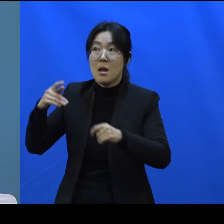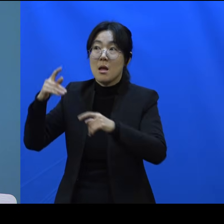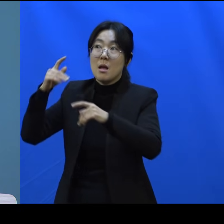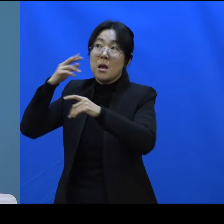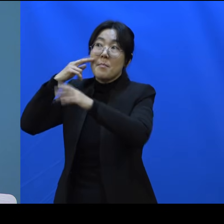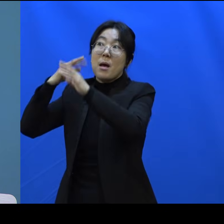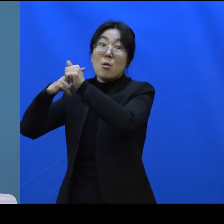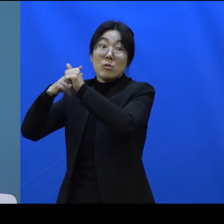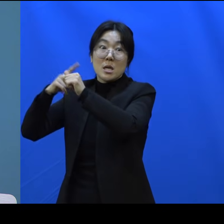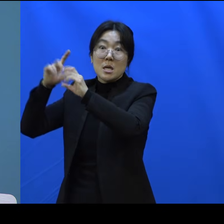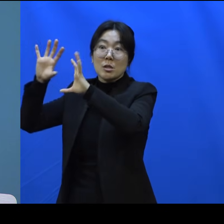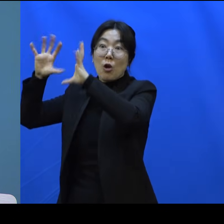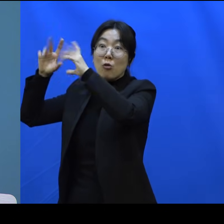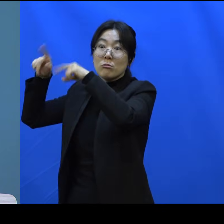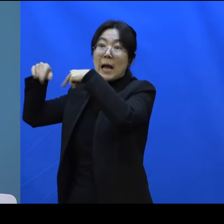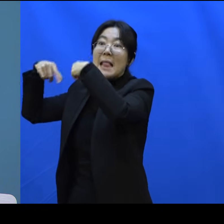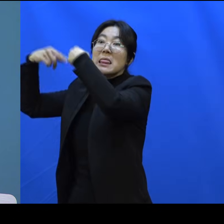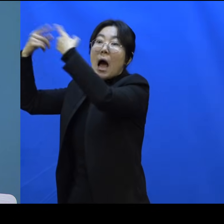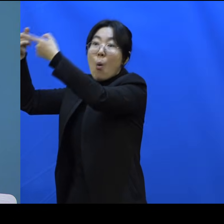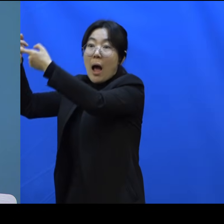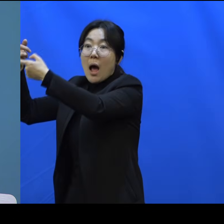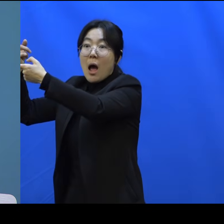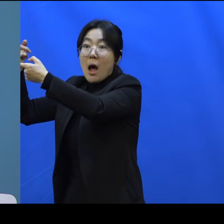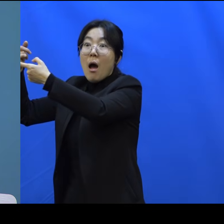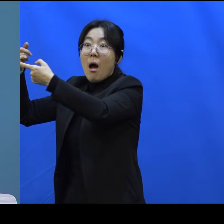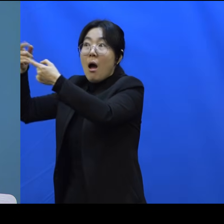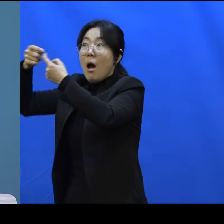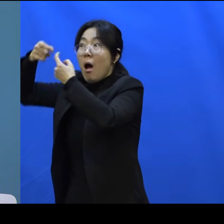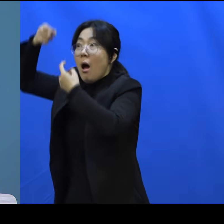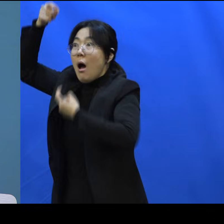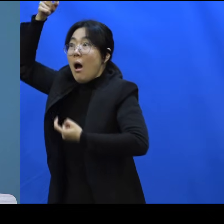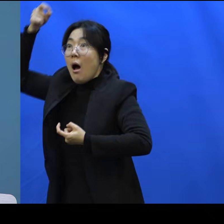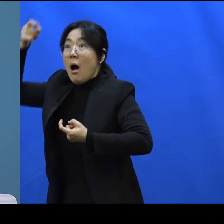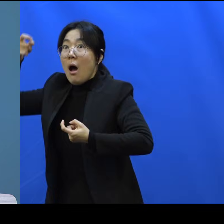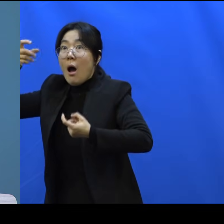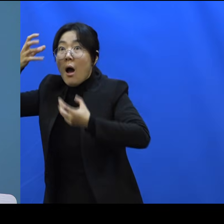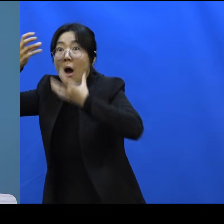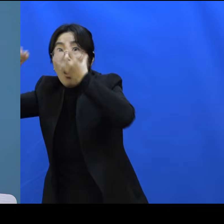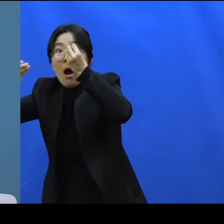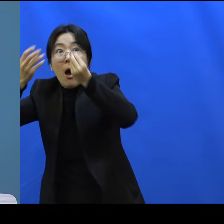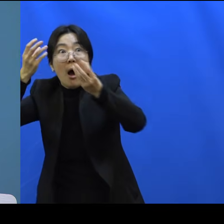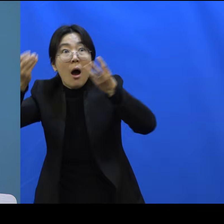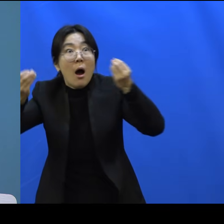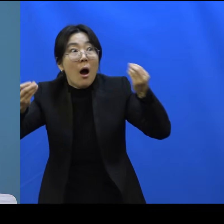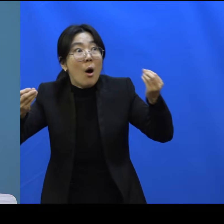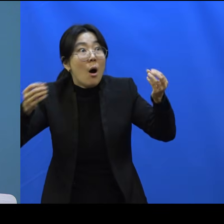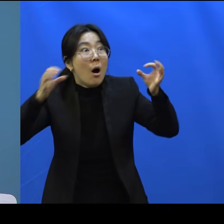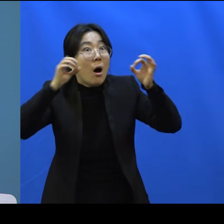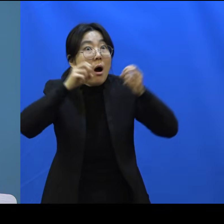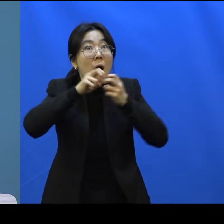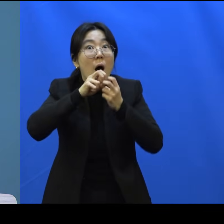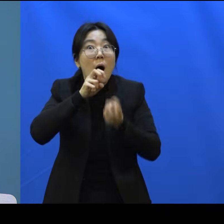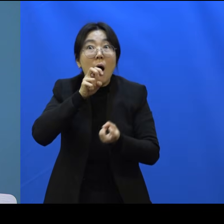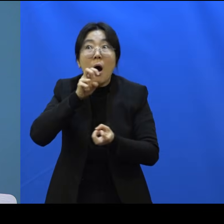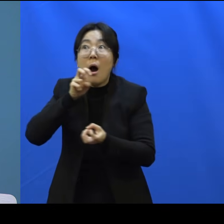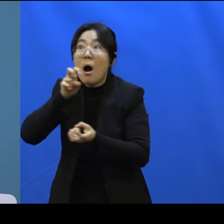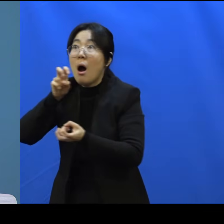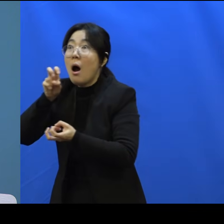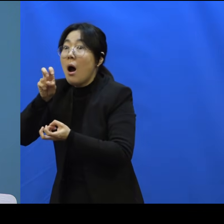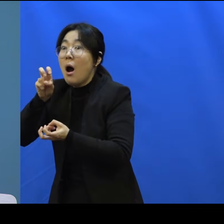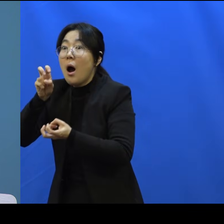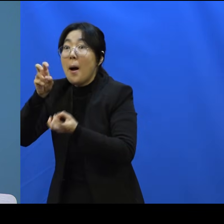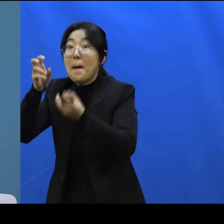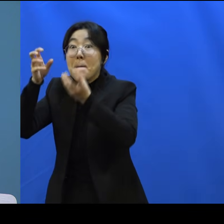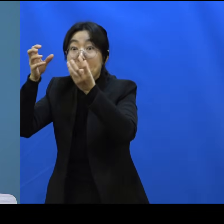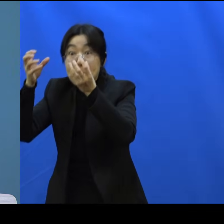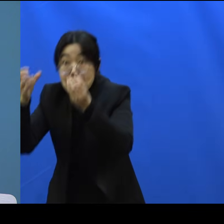이게 뭐냐면, 입을 닫는 거죠. 자기가 어마어마한 경험을 했는데 입을 닫아요. 말을 하지 않는 거죠. 이게 여러분 쉬운